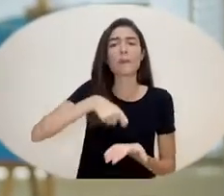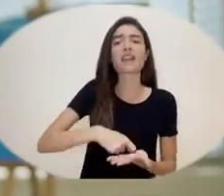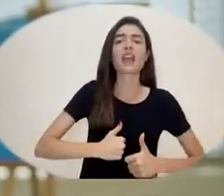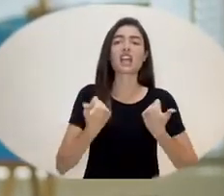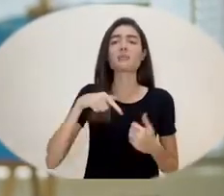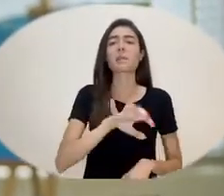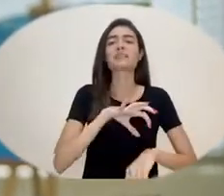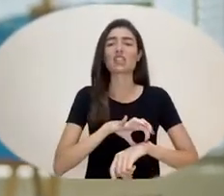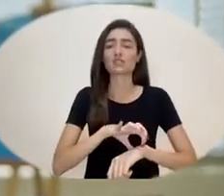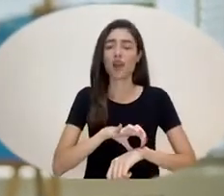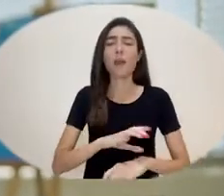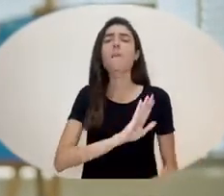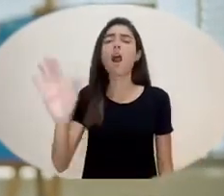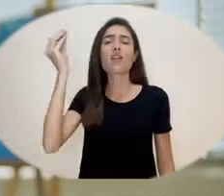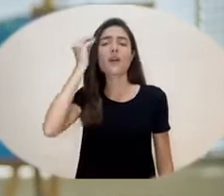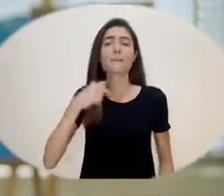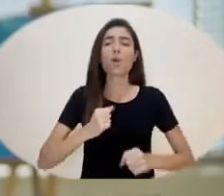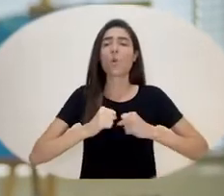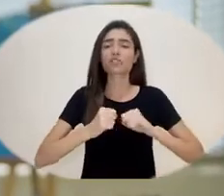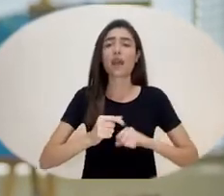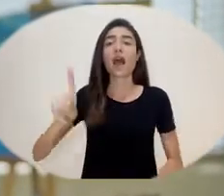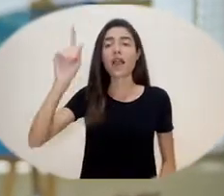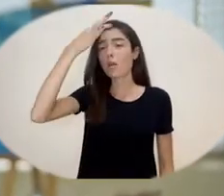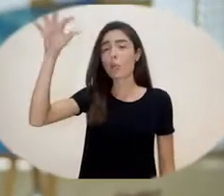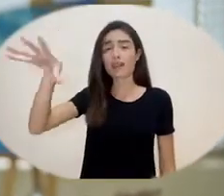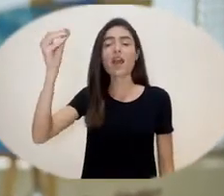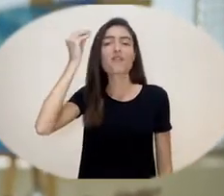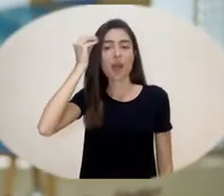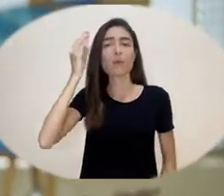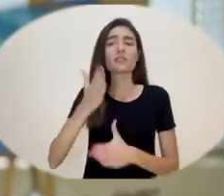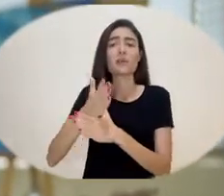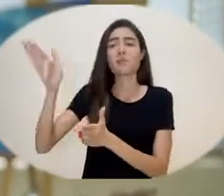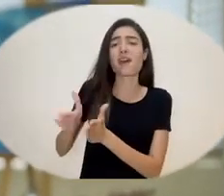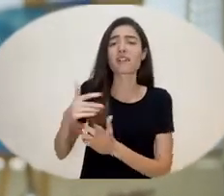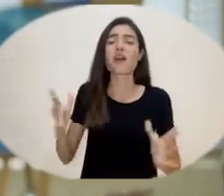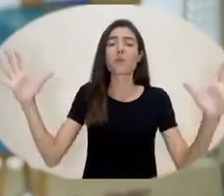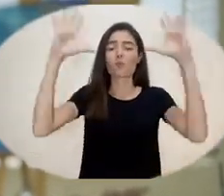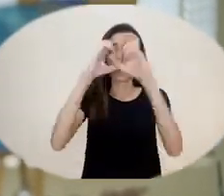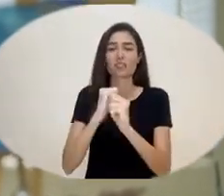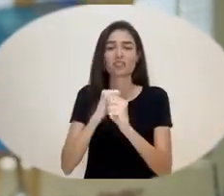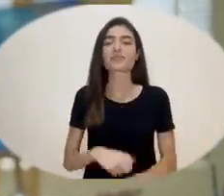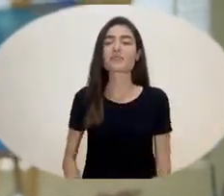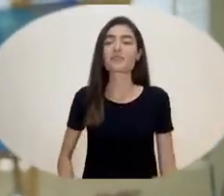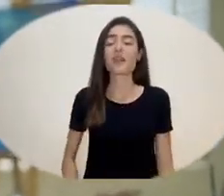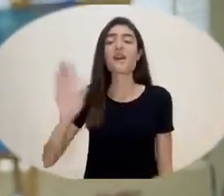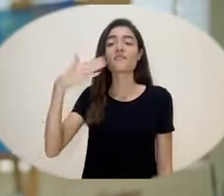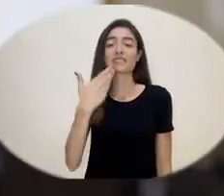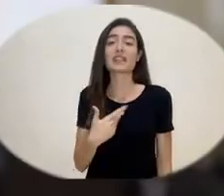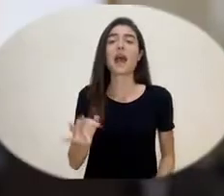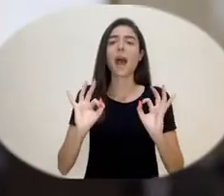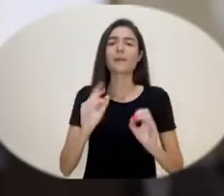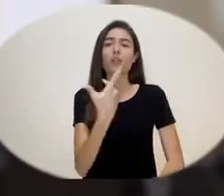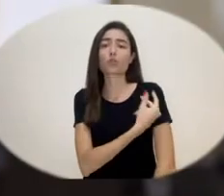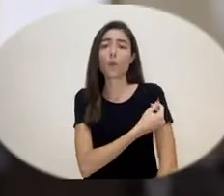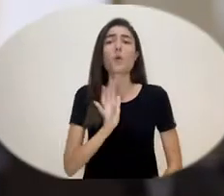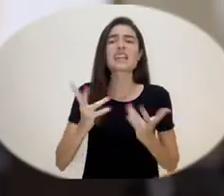عيش بالمستشفى، ما حدا يمكن يفهم ألمي وجعي غير اللي عيشوا معي ليل ونهار. طريق الشفا كانت عبرهم.